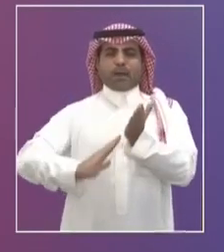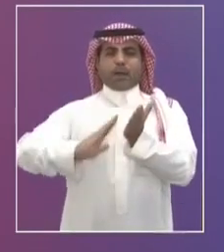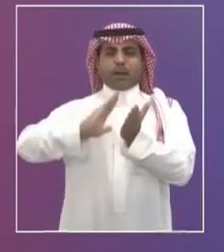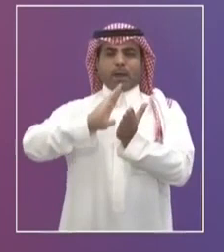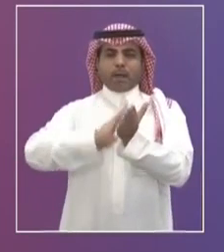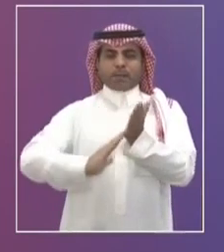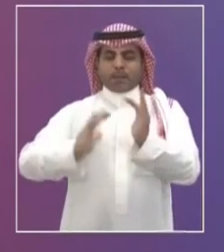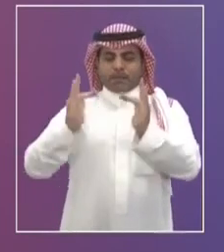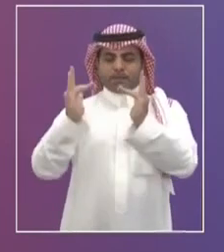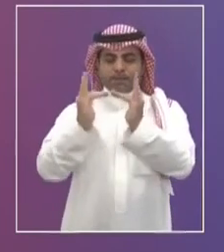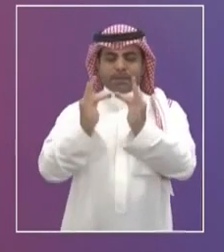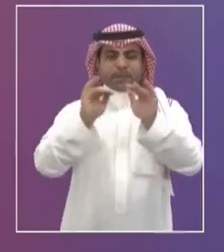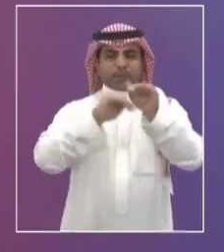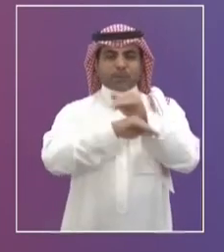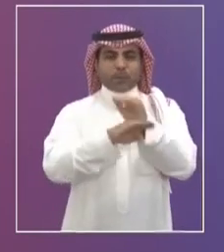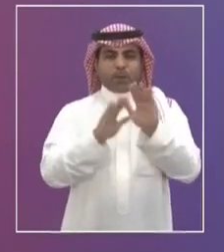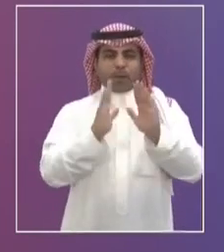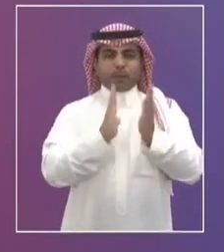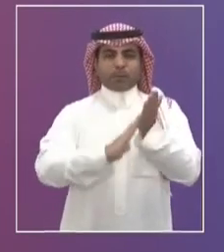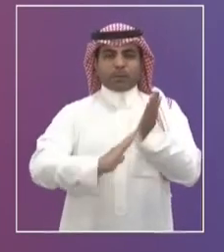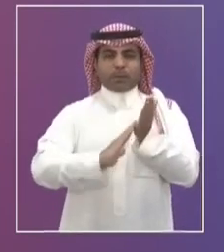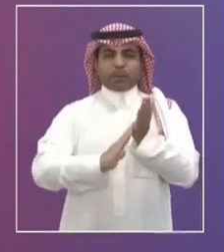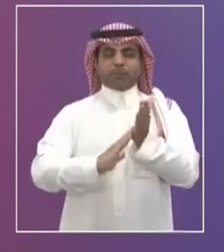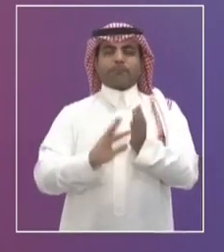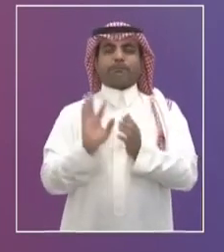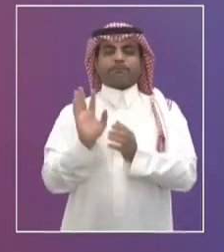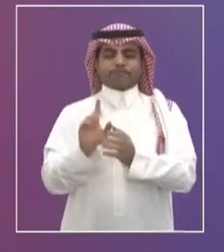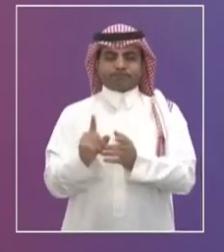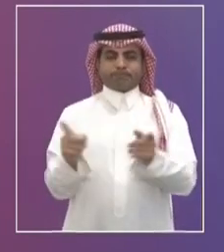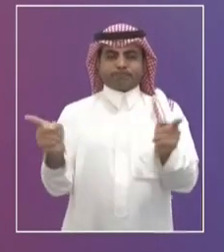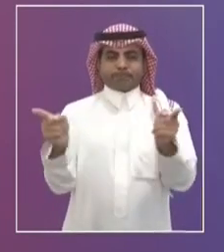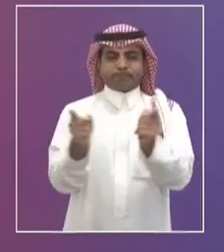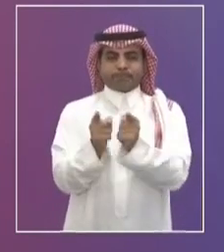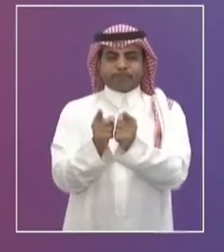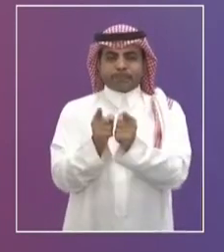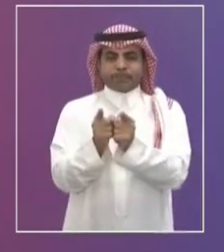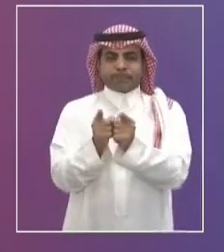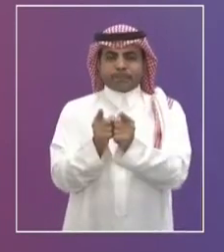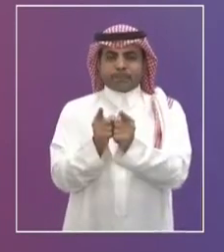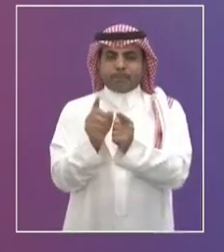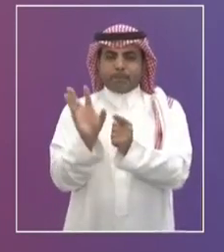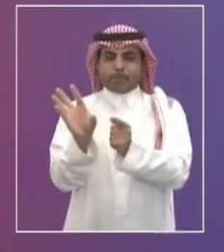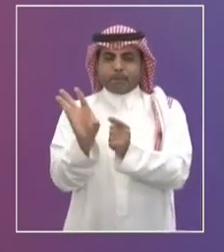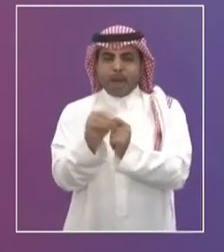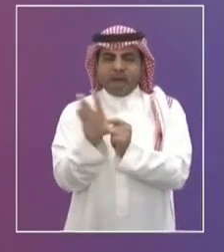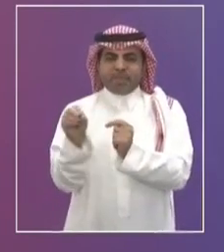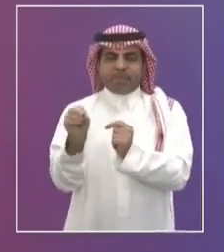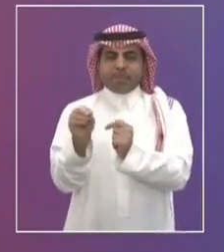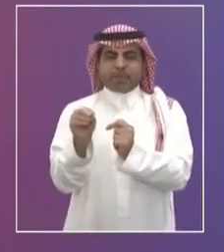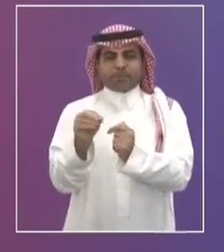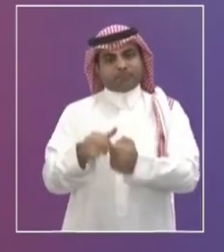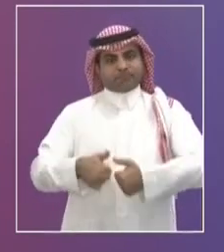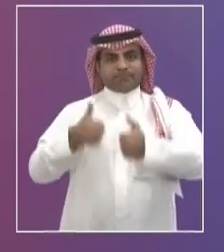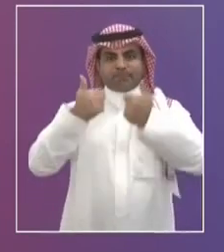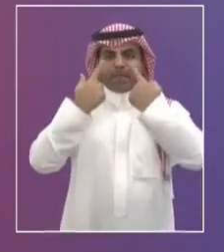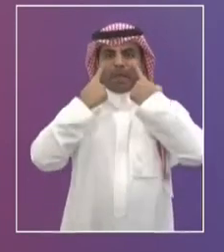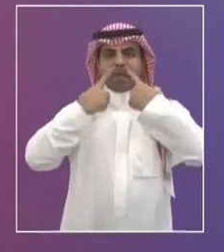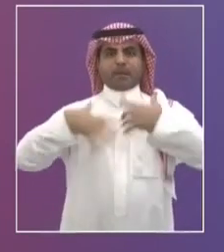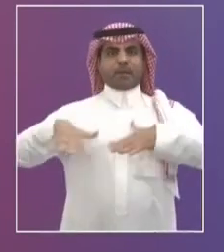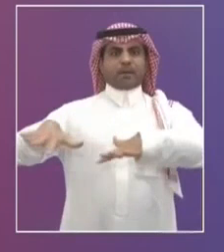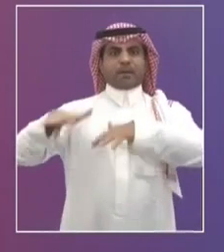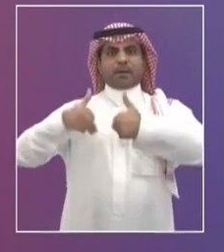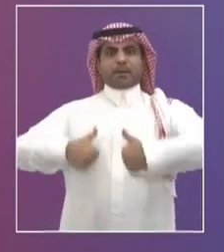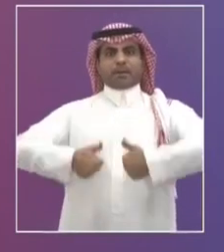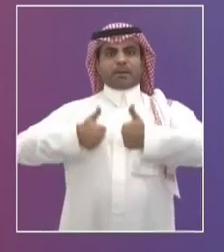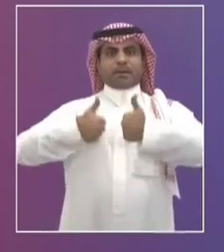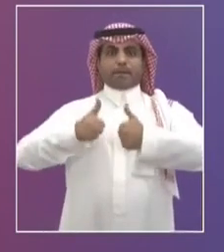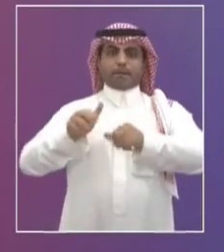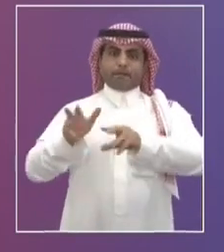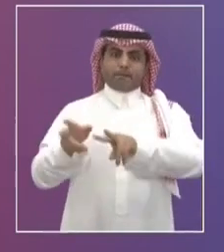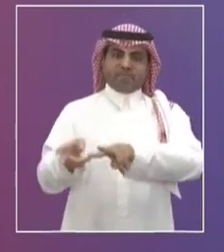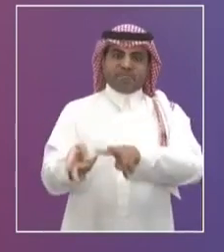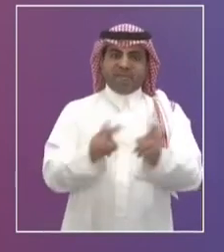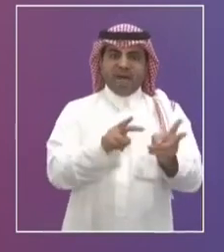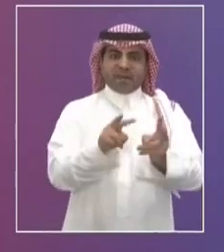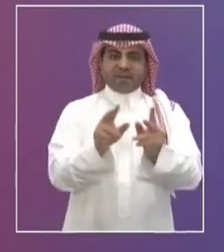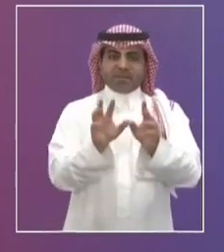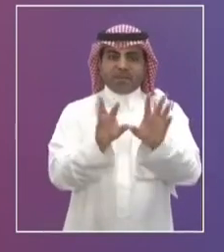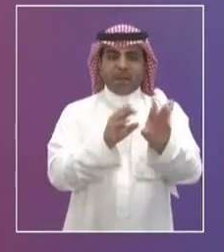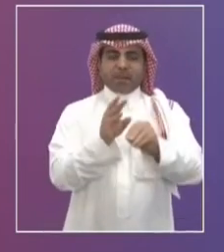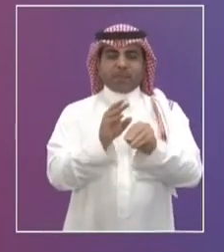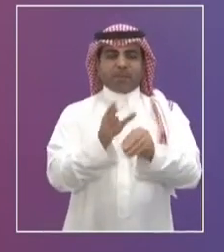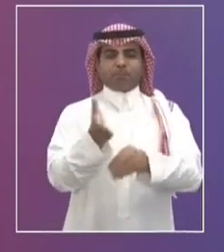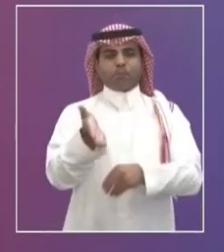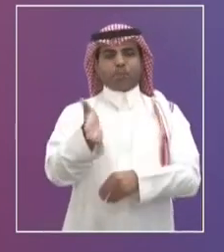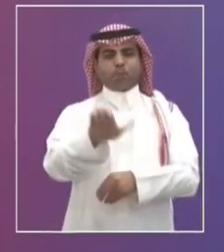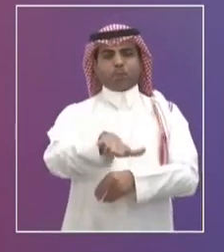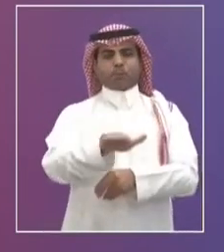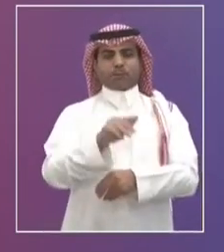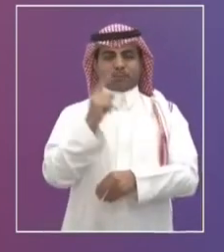حرجة جزء منها يستجيب إلى المعالجة ومعظمها بحمد الله كذلك، وجزء آخر يتوفاه